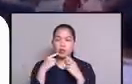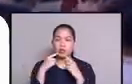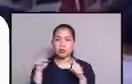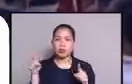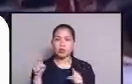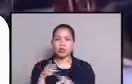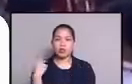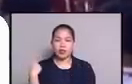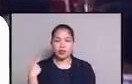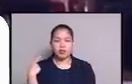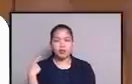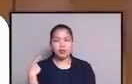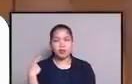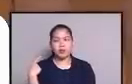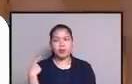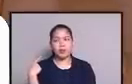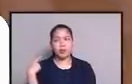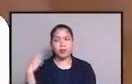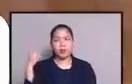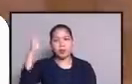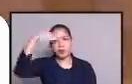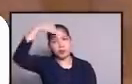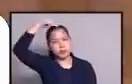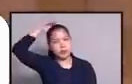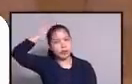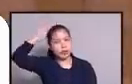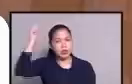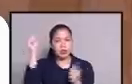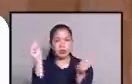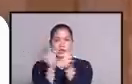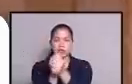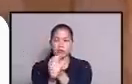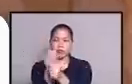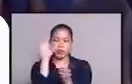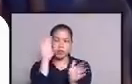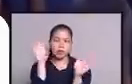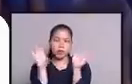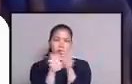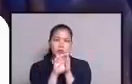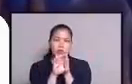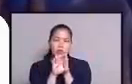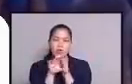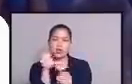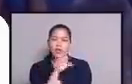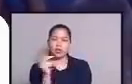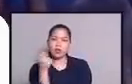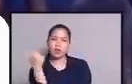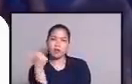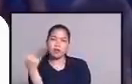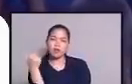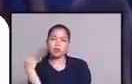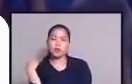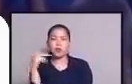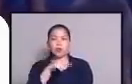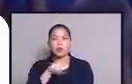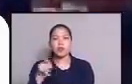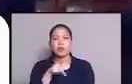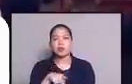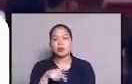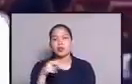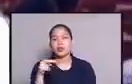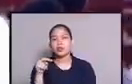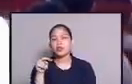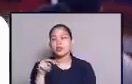si Senator-elect Bato de la Rosa, sumama rin siya doon sa picture-taking kasama yung ibang mga opisyal ng Philippine National